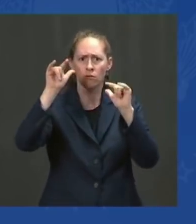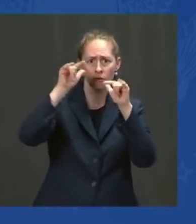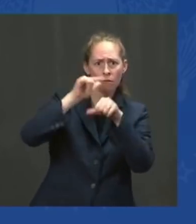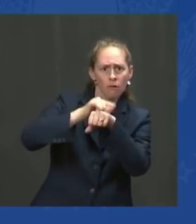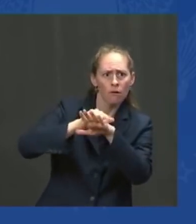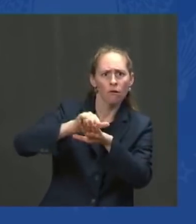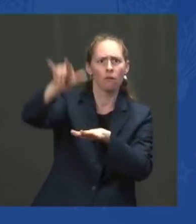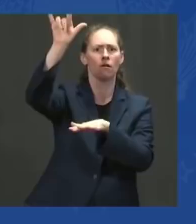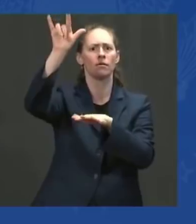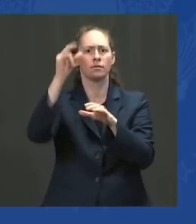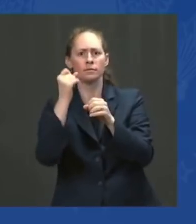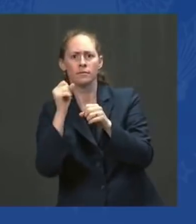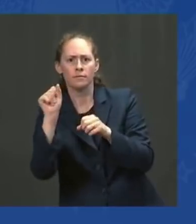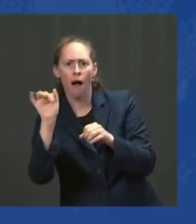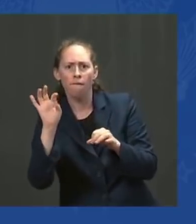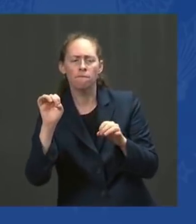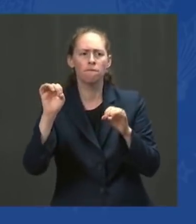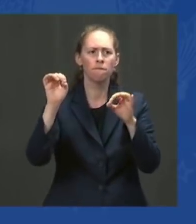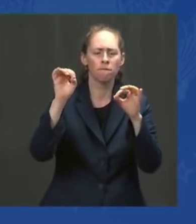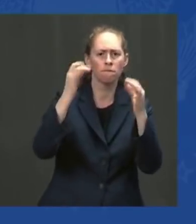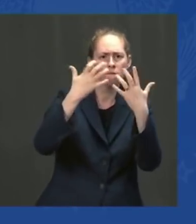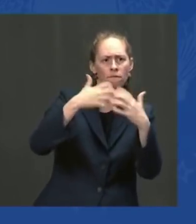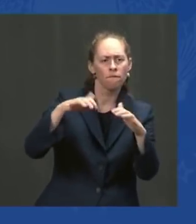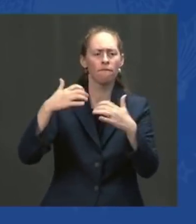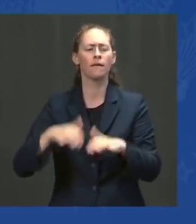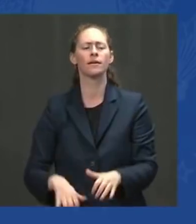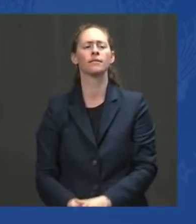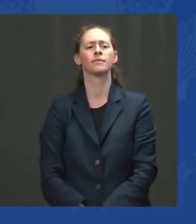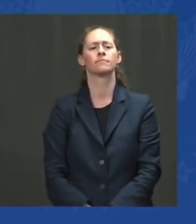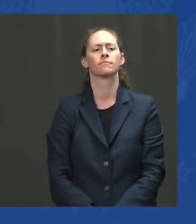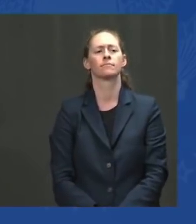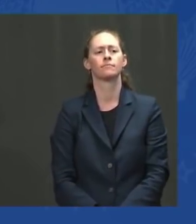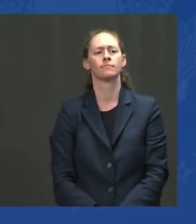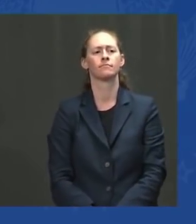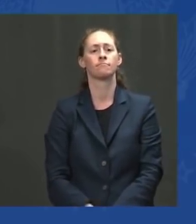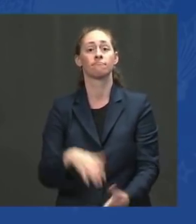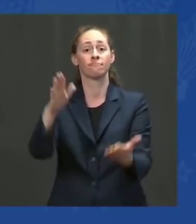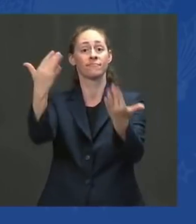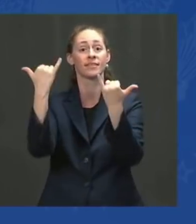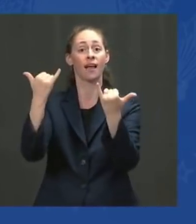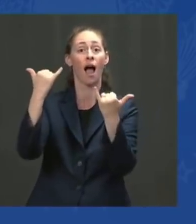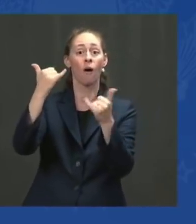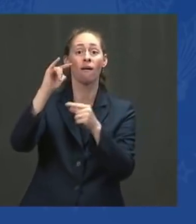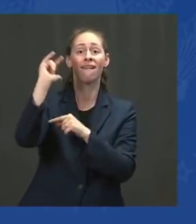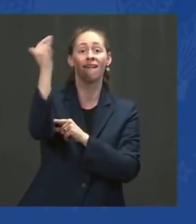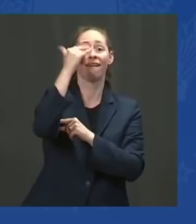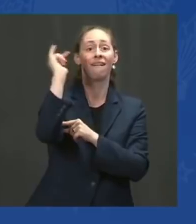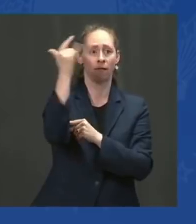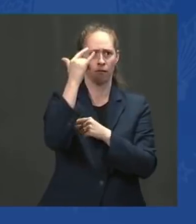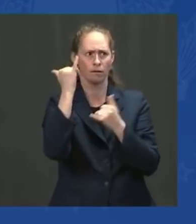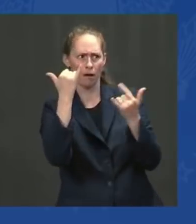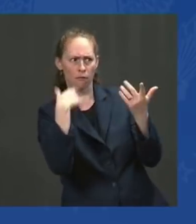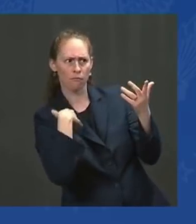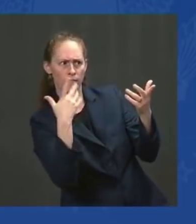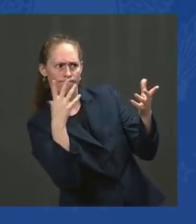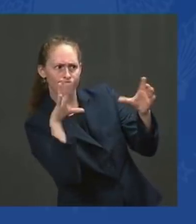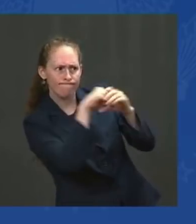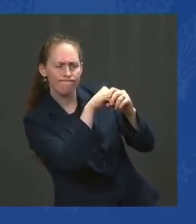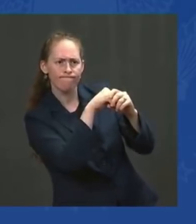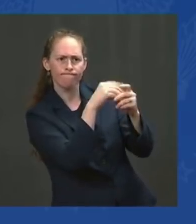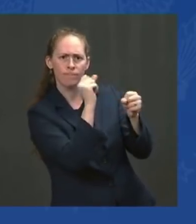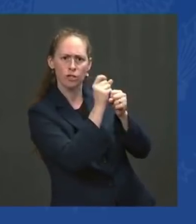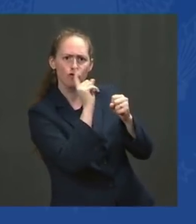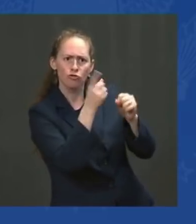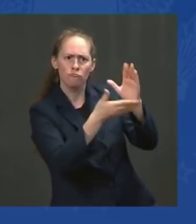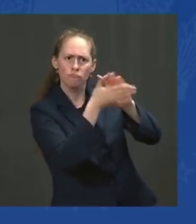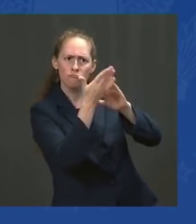关系所以在这些事情上徒劳的、贸然的、不恰当的逞一